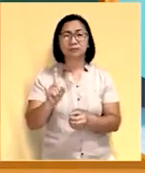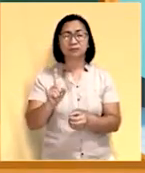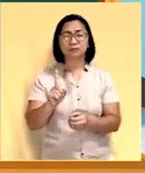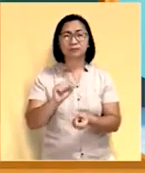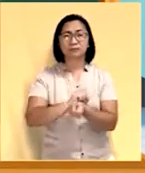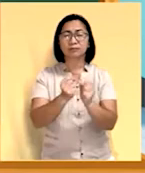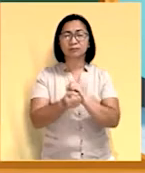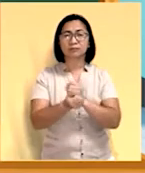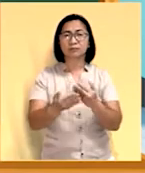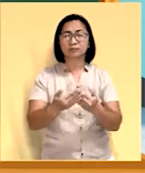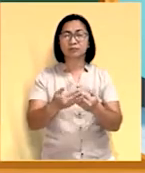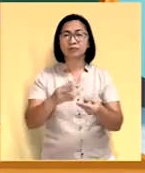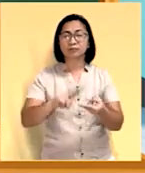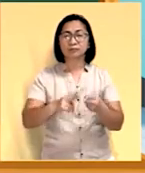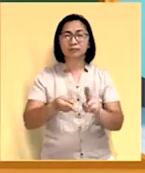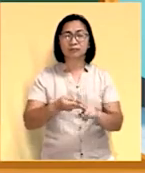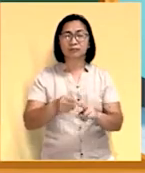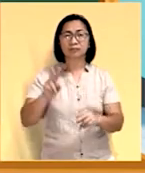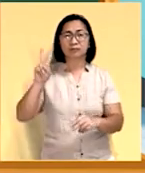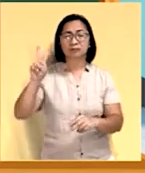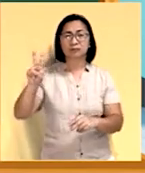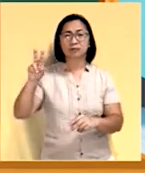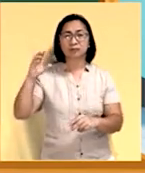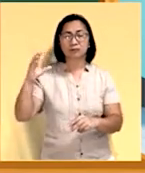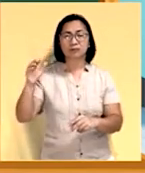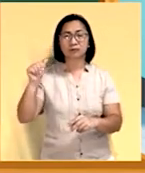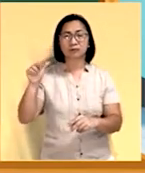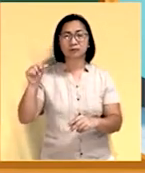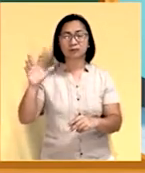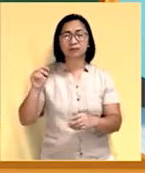ng 215?